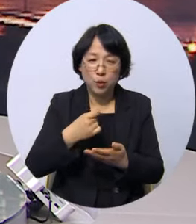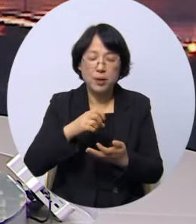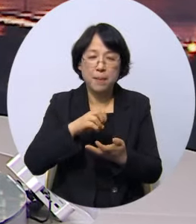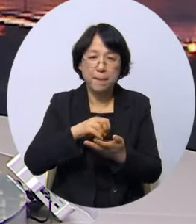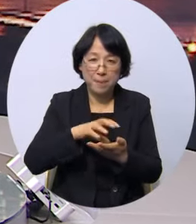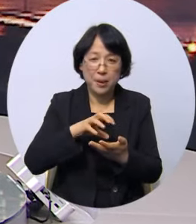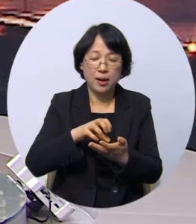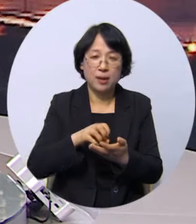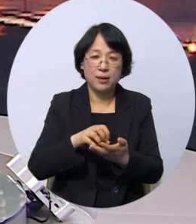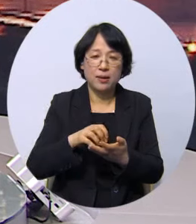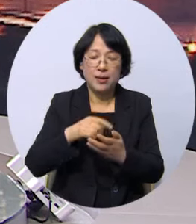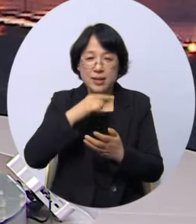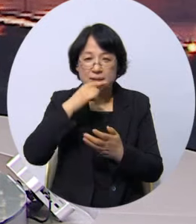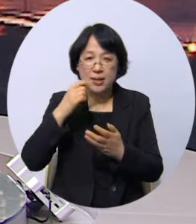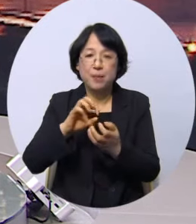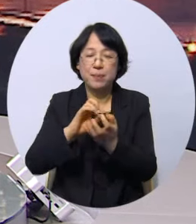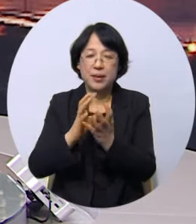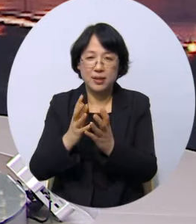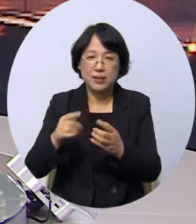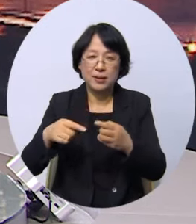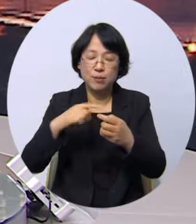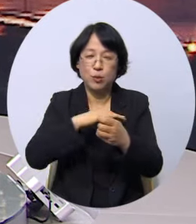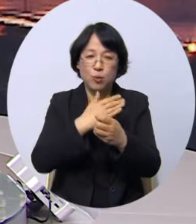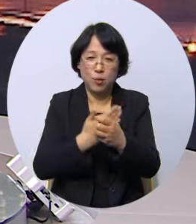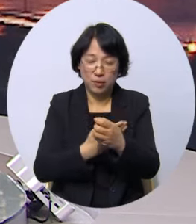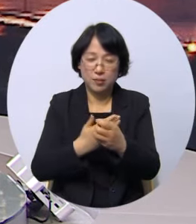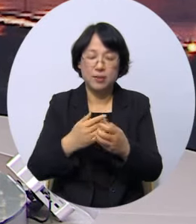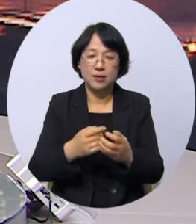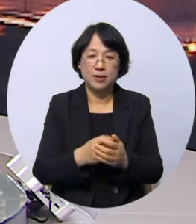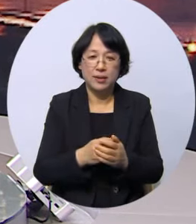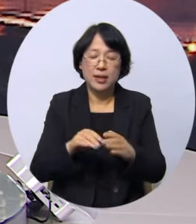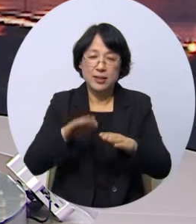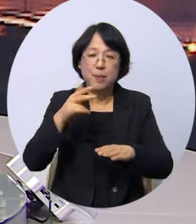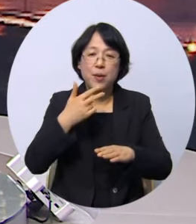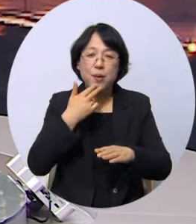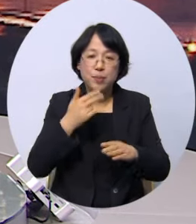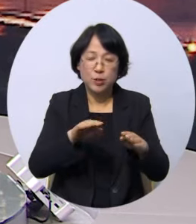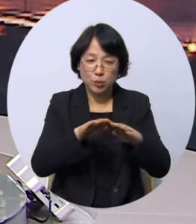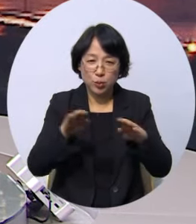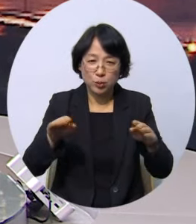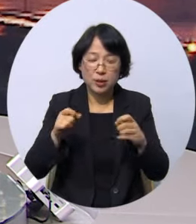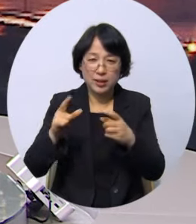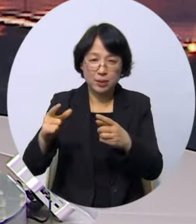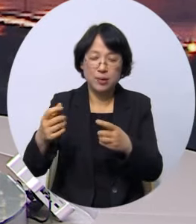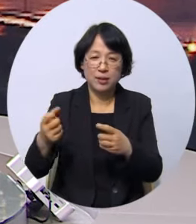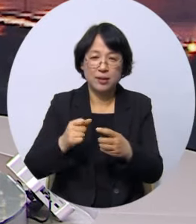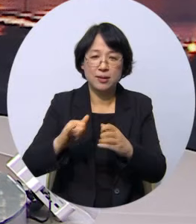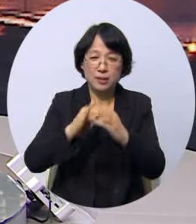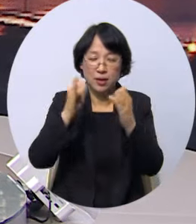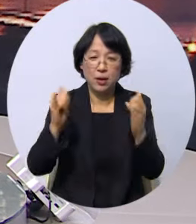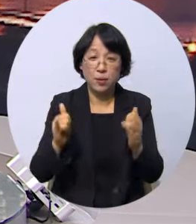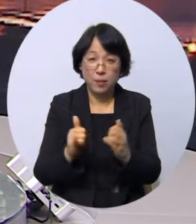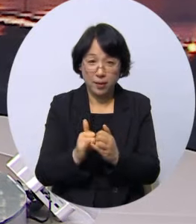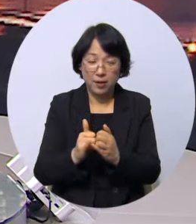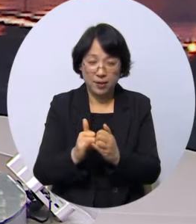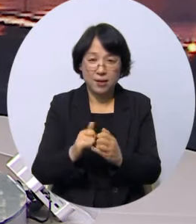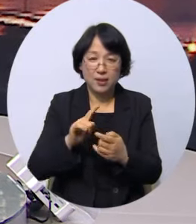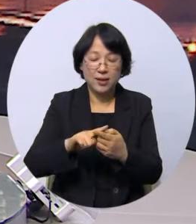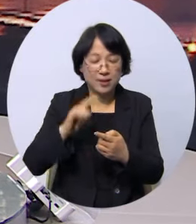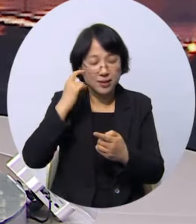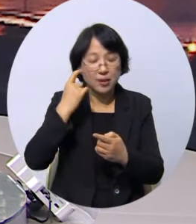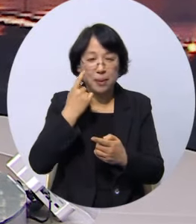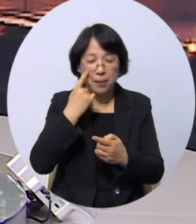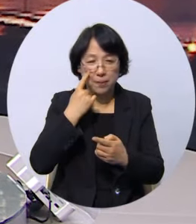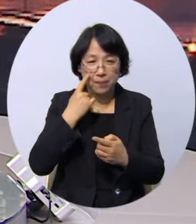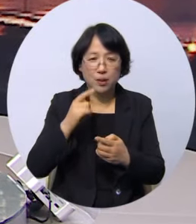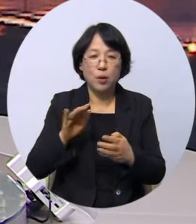의미했다 합니다 차별없이 동등한 기회를 향유하는 사회 어디까지 왔는지 한번쯤 되돌아보면 좋겠습니다 KTV